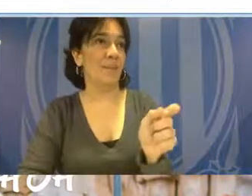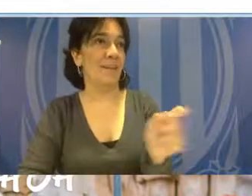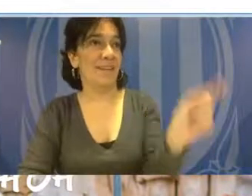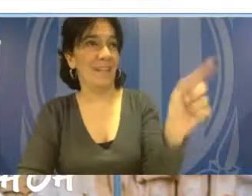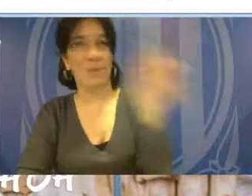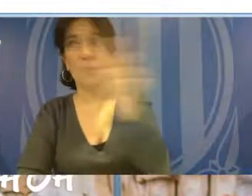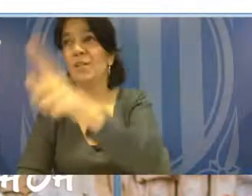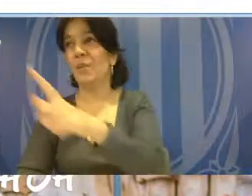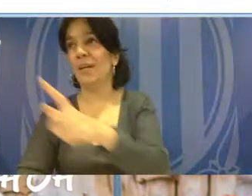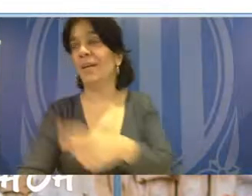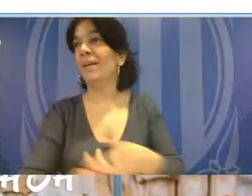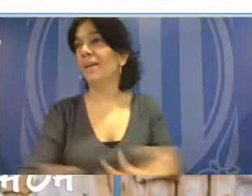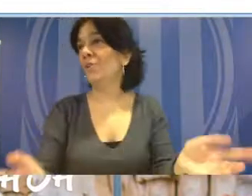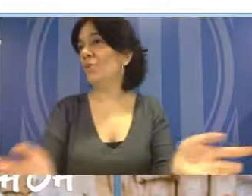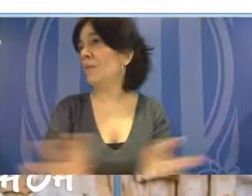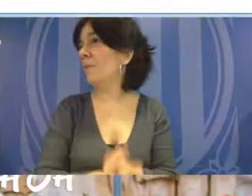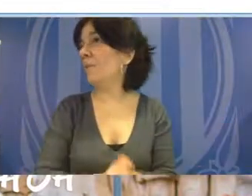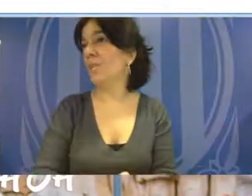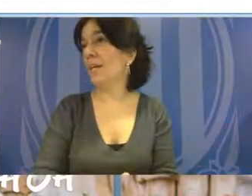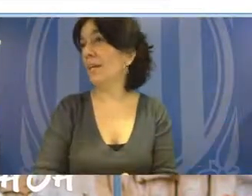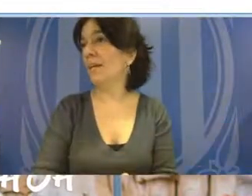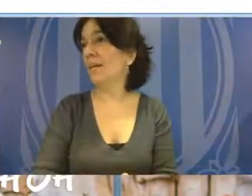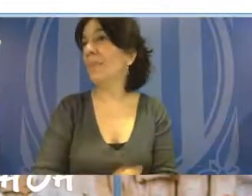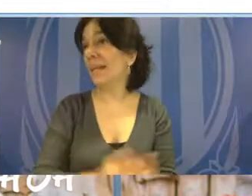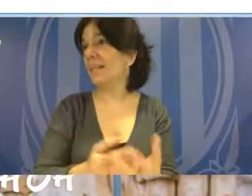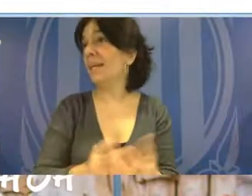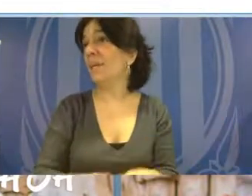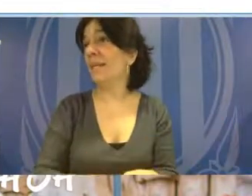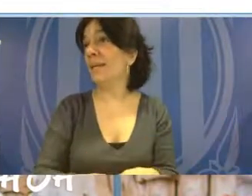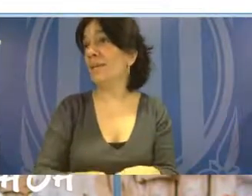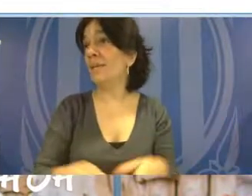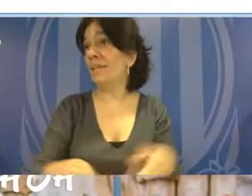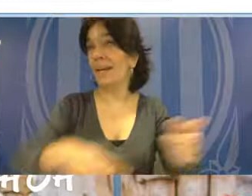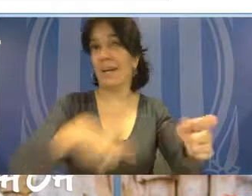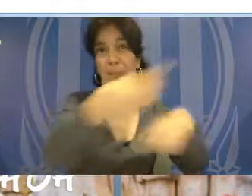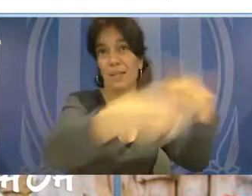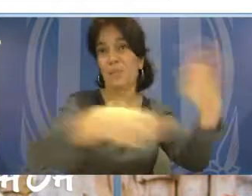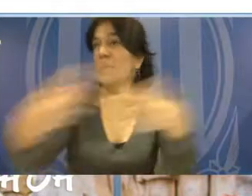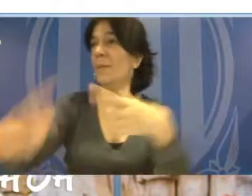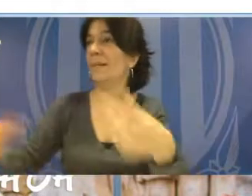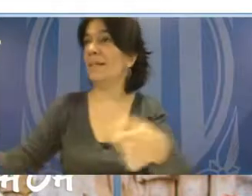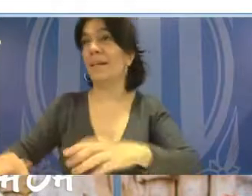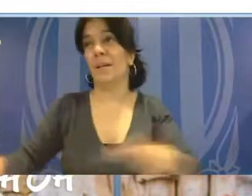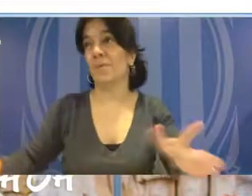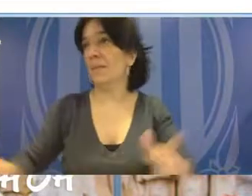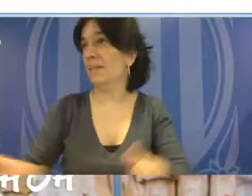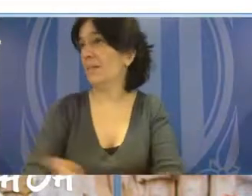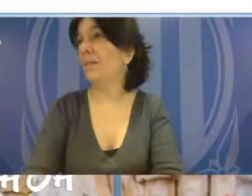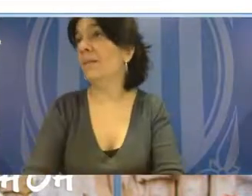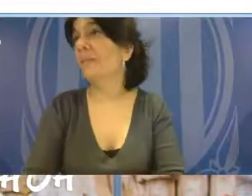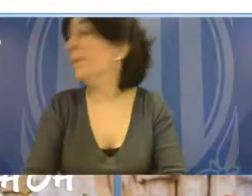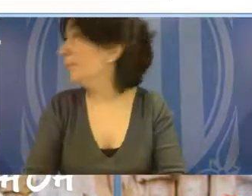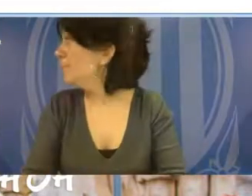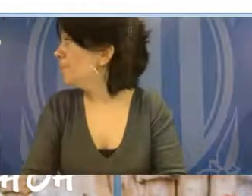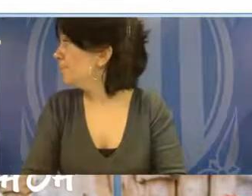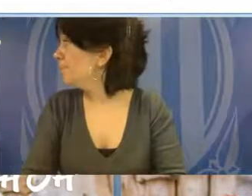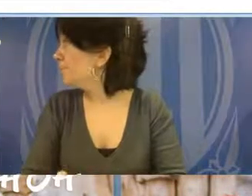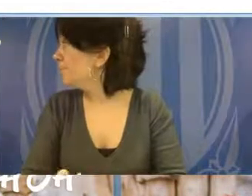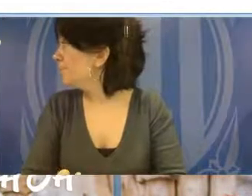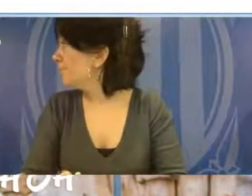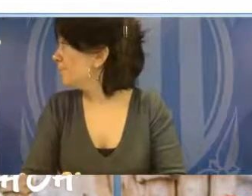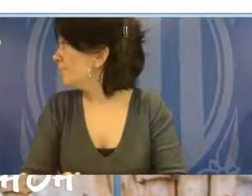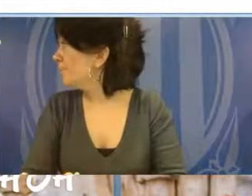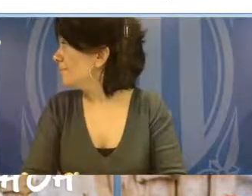posem la data, llavors mencionen, doncs ja ho hem aconseguit, perquè és el que volíem, no? És que cada vegada es comparteixi que arribi a més gent. I diria, et podem